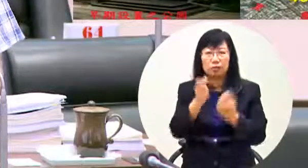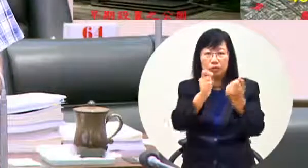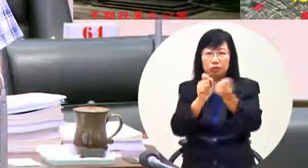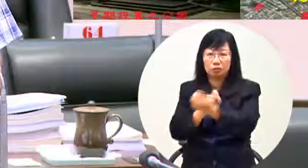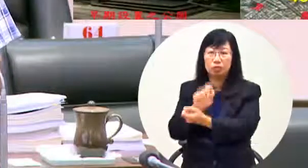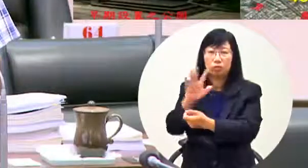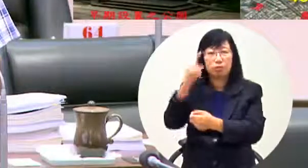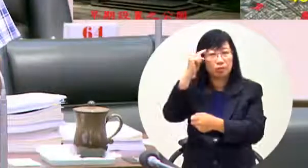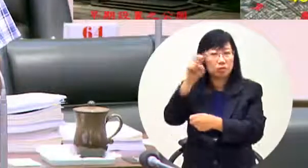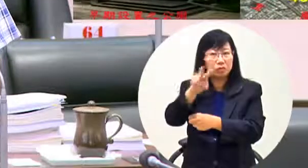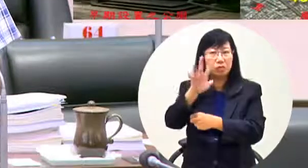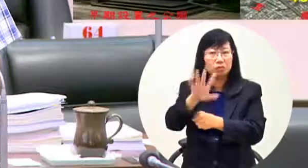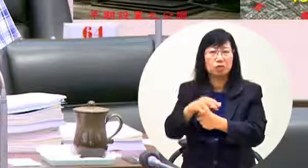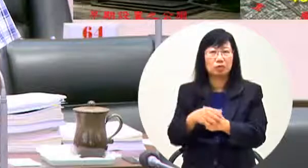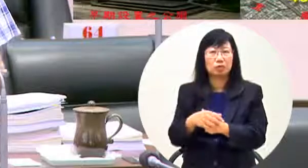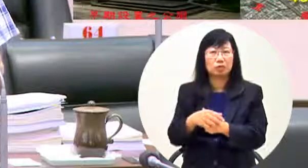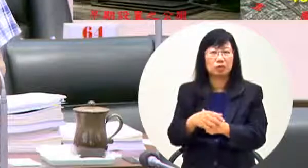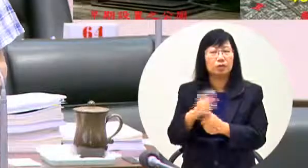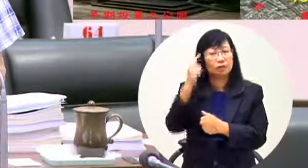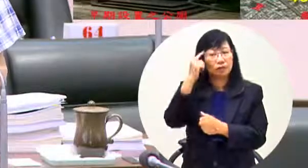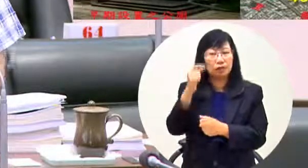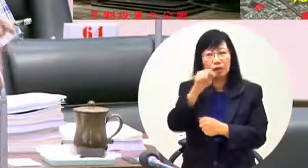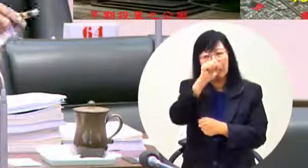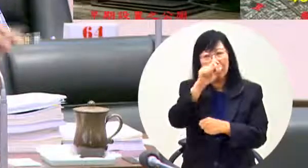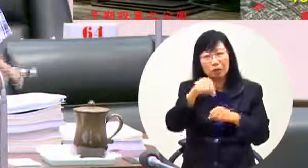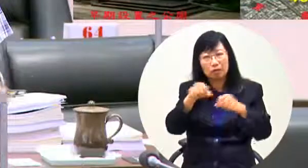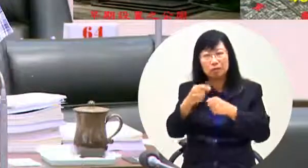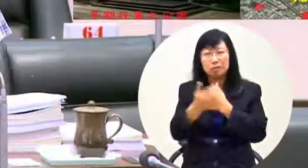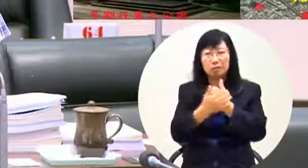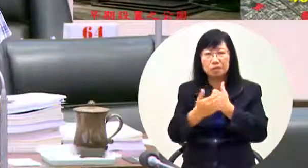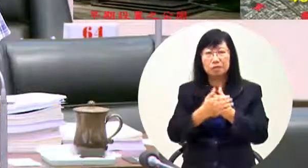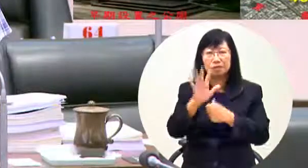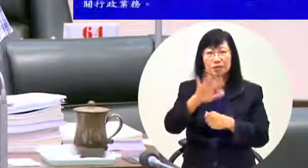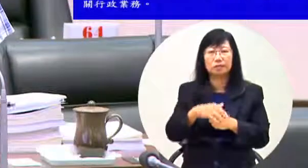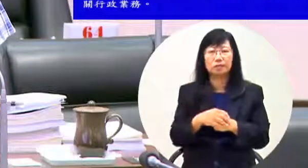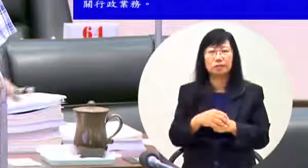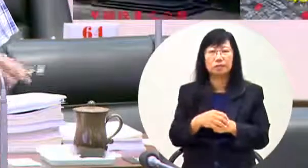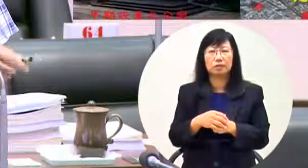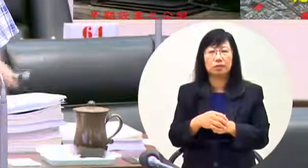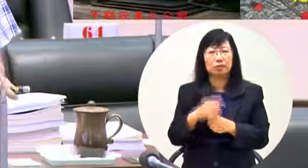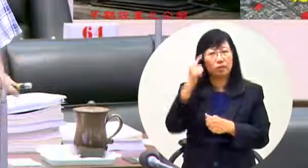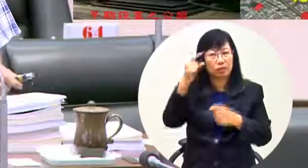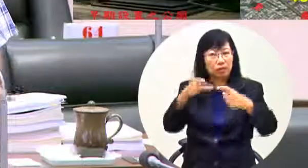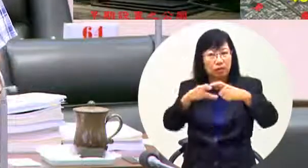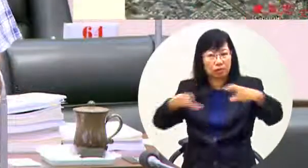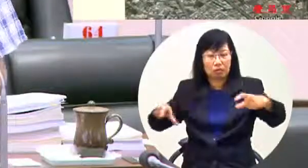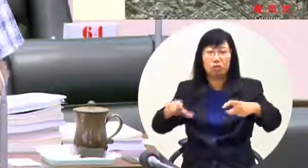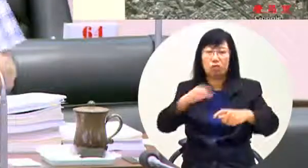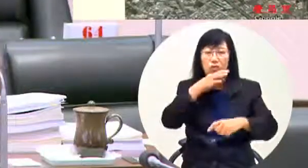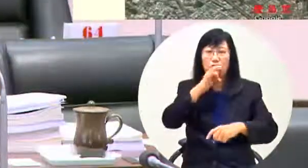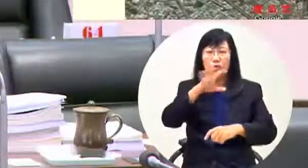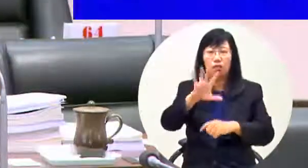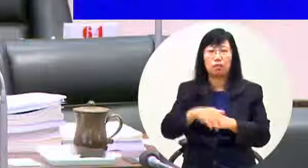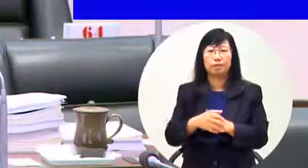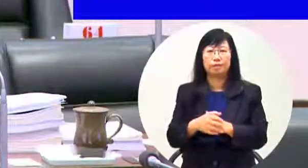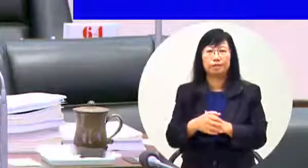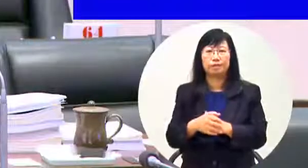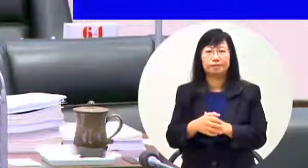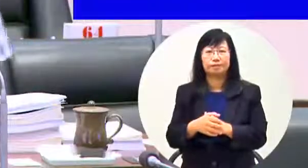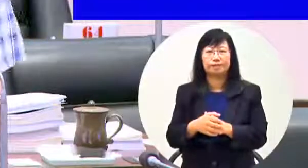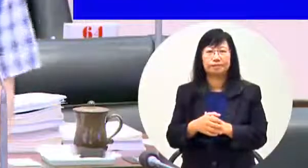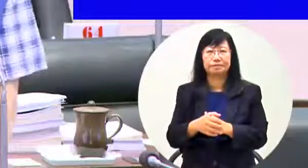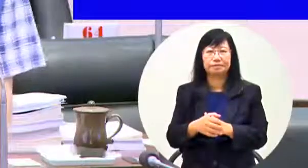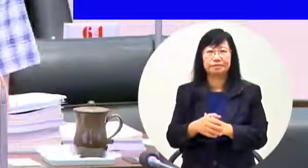的设计。啊，我想面积过，再下一张。哦，再见。啊，再请